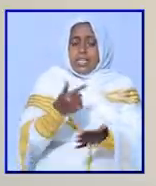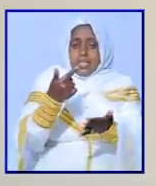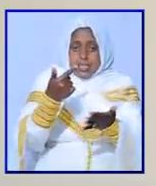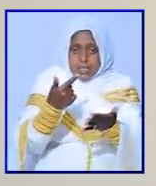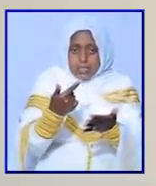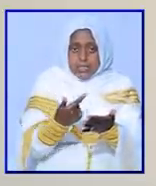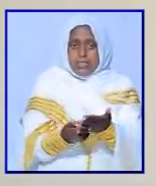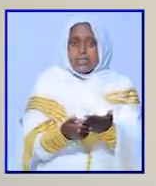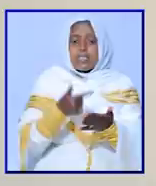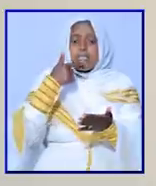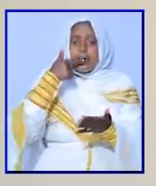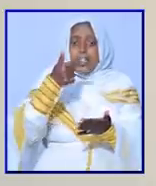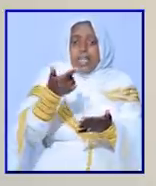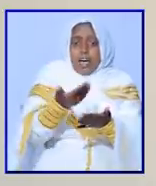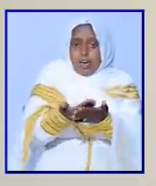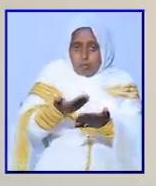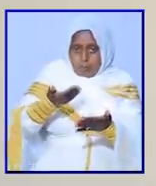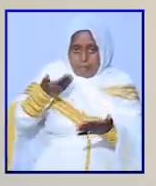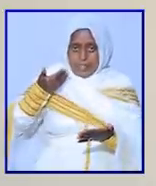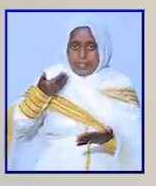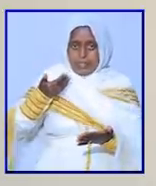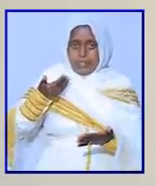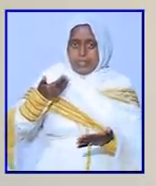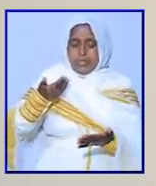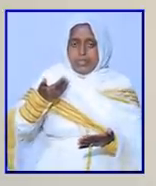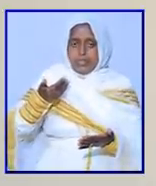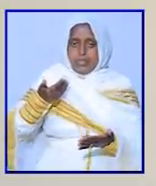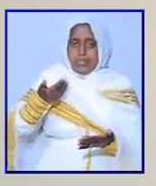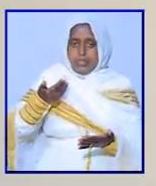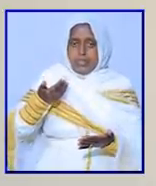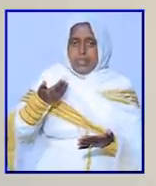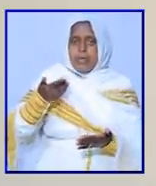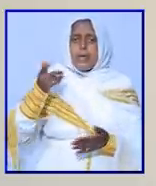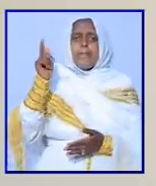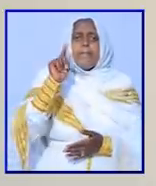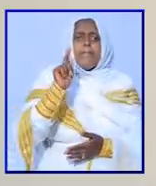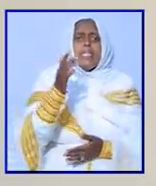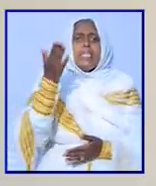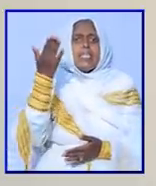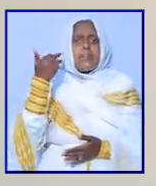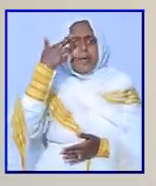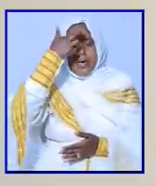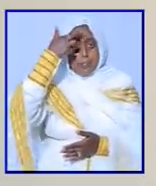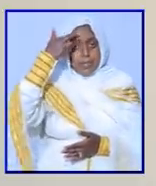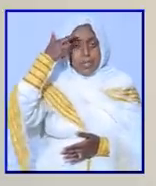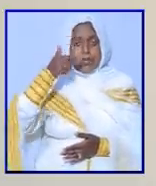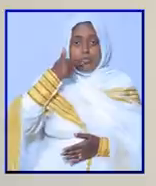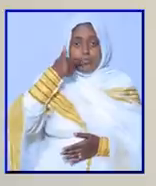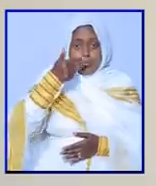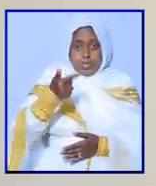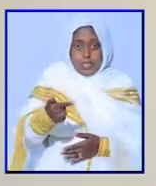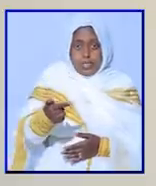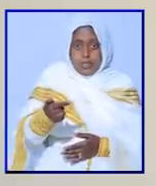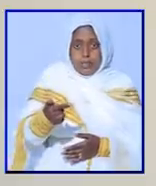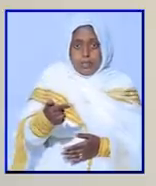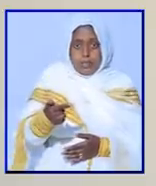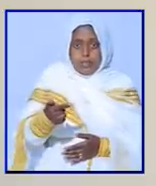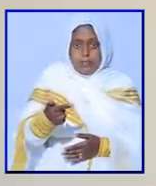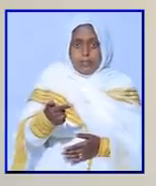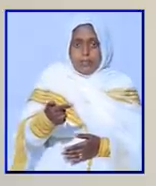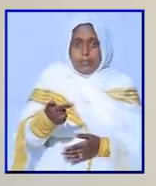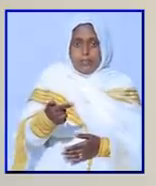ይሄን ከመናገሩ በፊት ምን ነበር ምክንያቱ